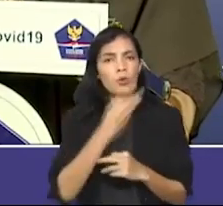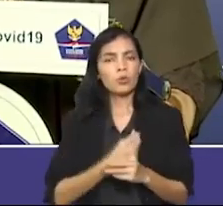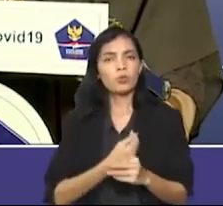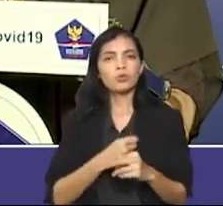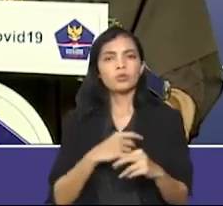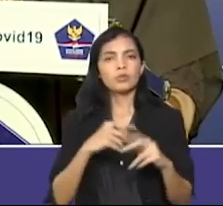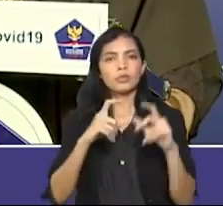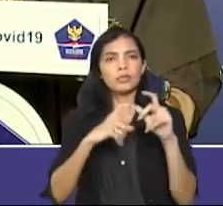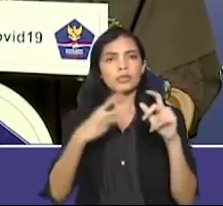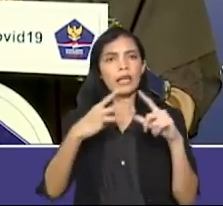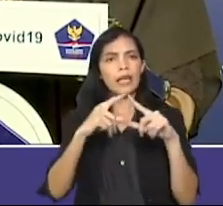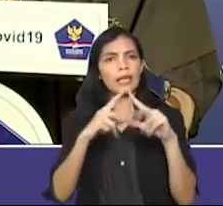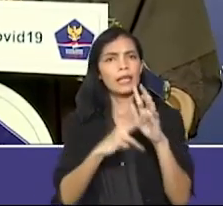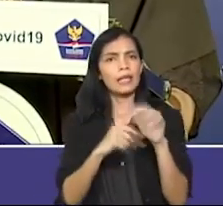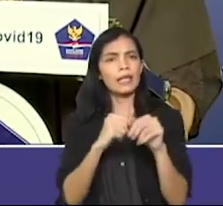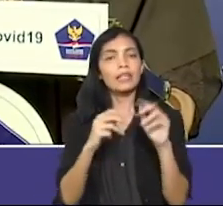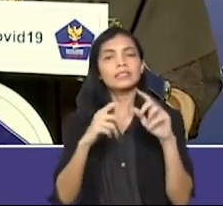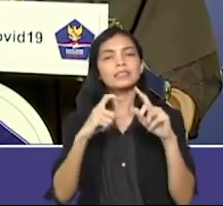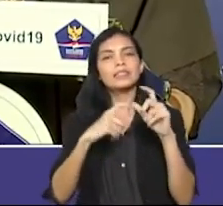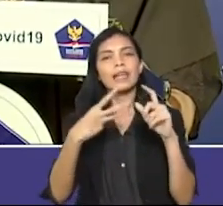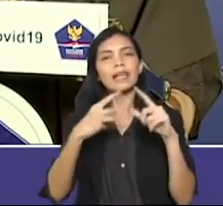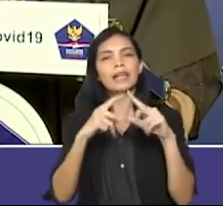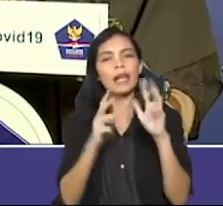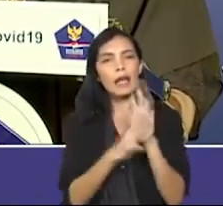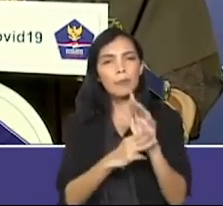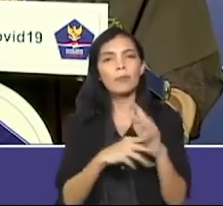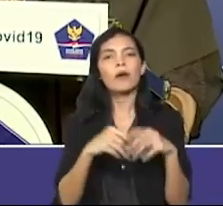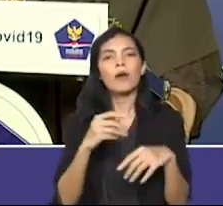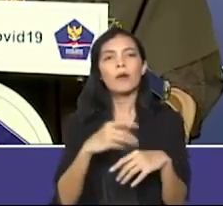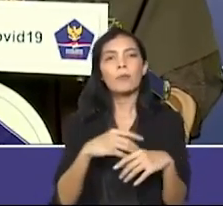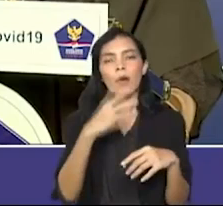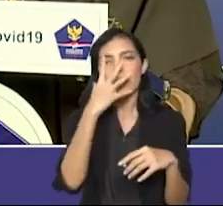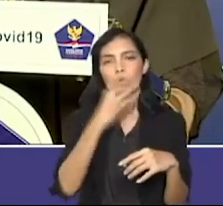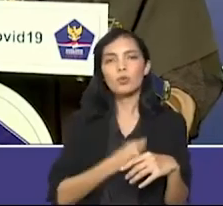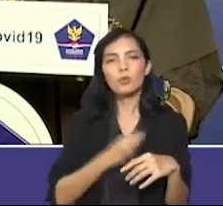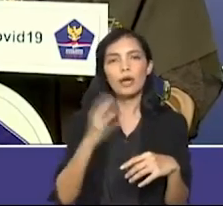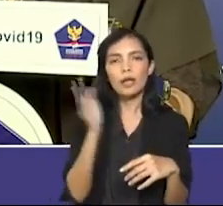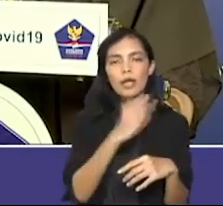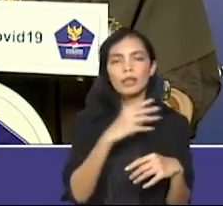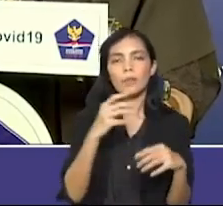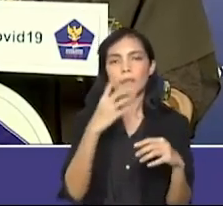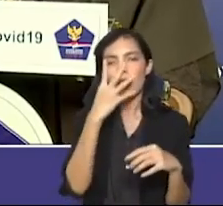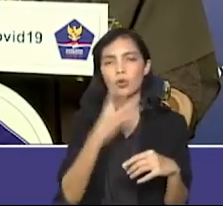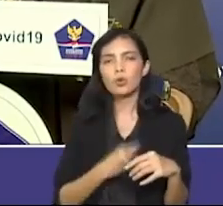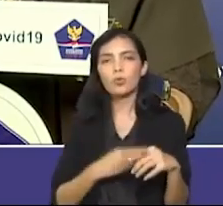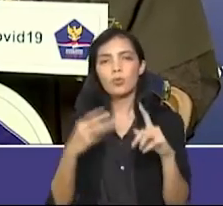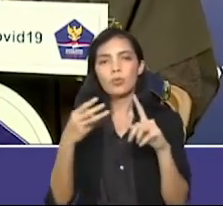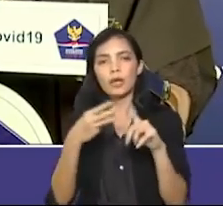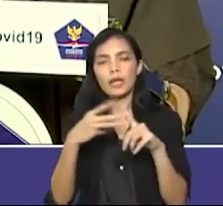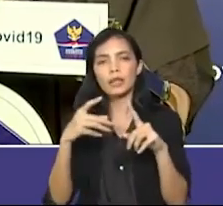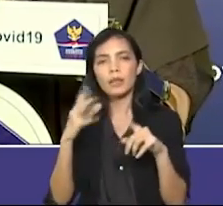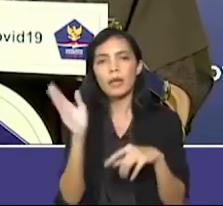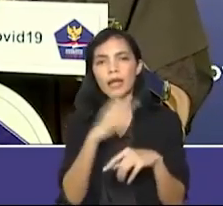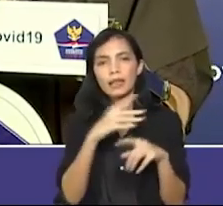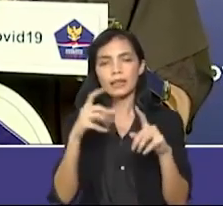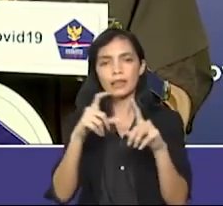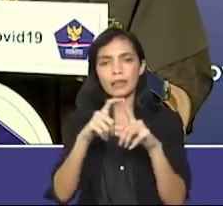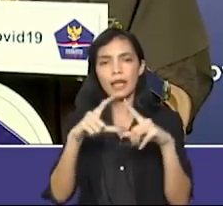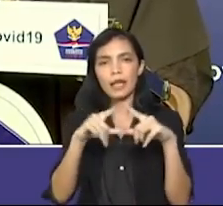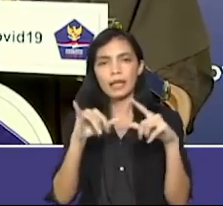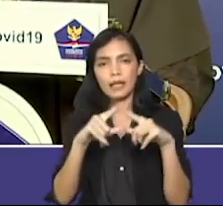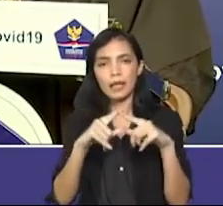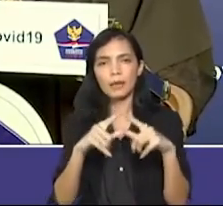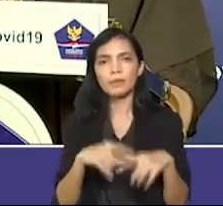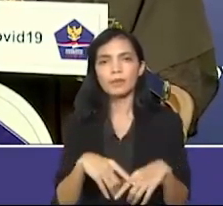Seram Bagian Barat Maluku Tengah Maluku Barat Daya Buru Selatan Maluku Tenggara Provinsi